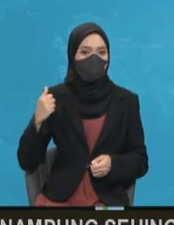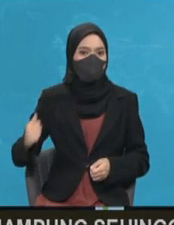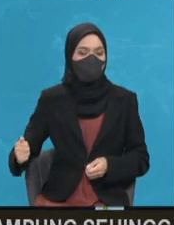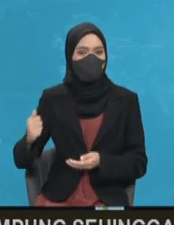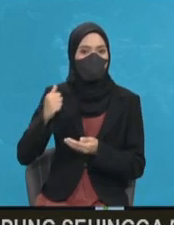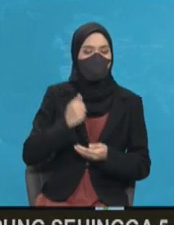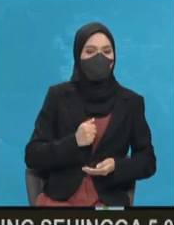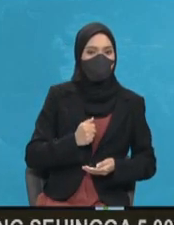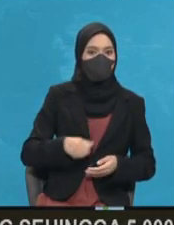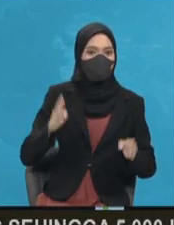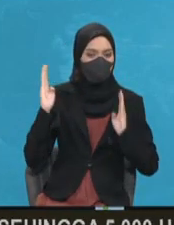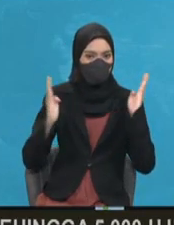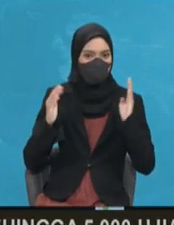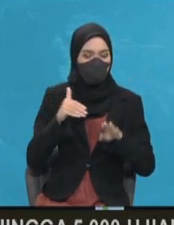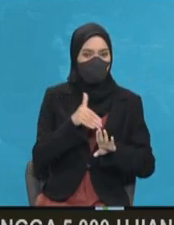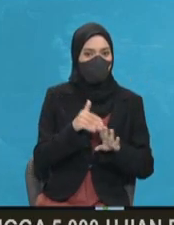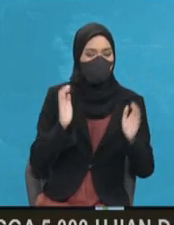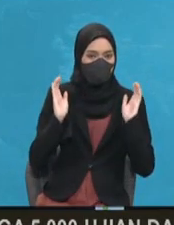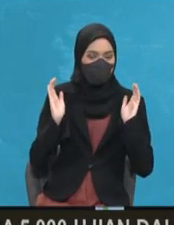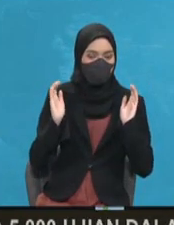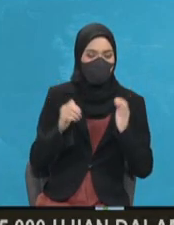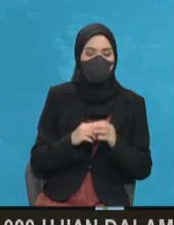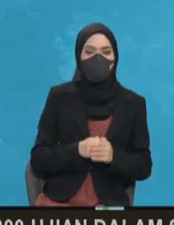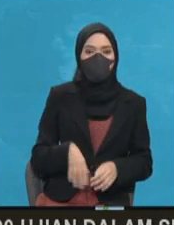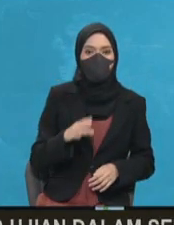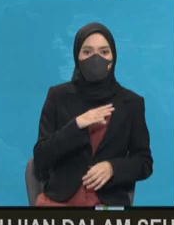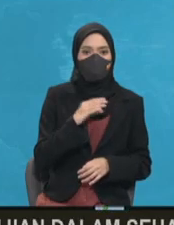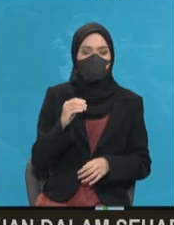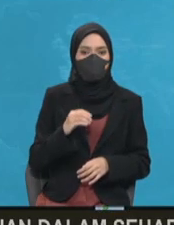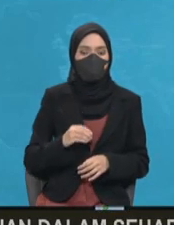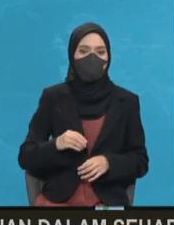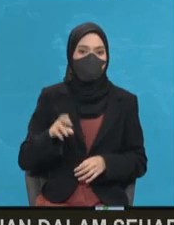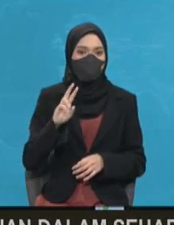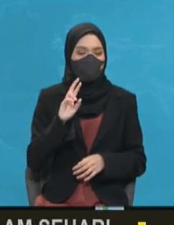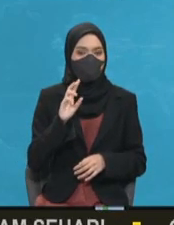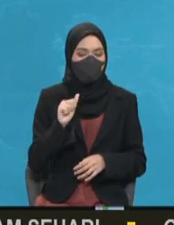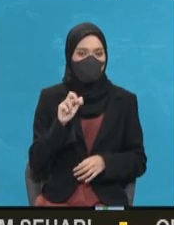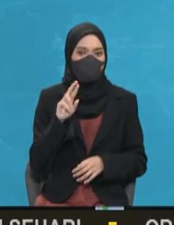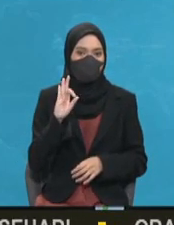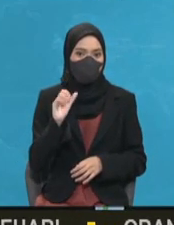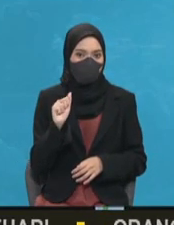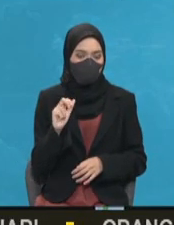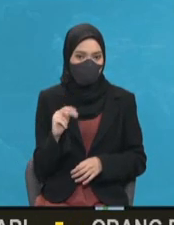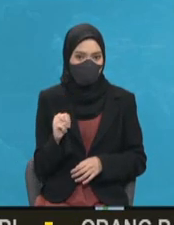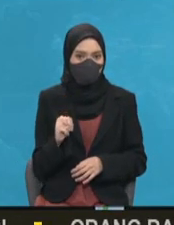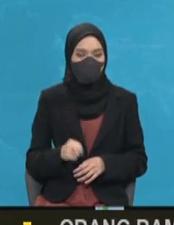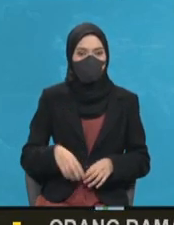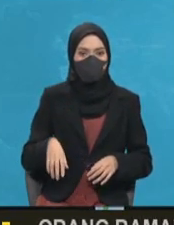ke negara Brunei Darussalam dan Doktor Haji Zainul Arfan bin Haji Zainal Rektor junizar